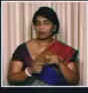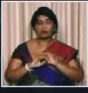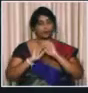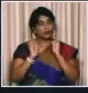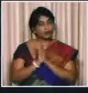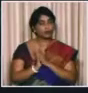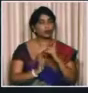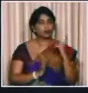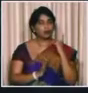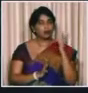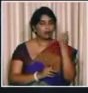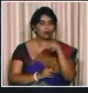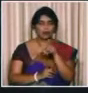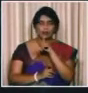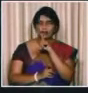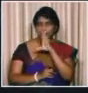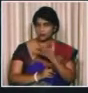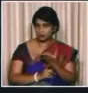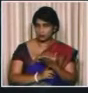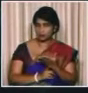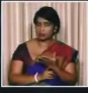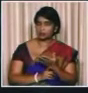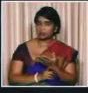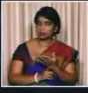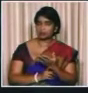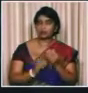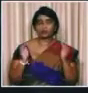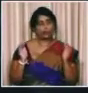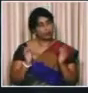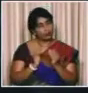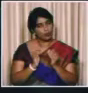සමස්ත හමුදාවම අපකීර්තියට පත් කරන්න කුඩා